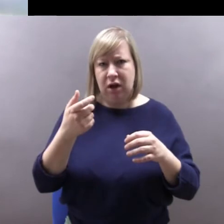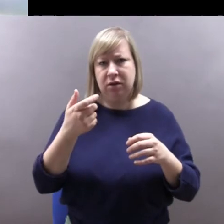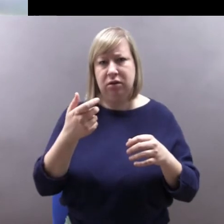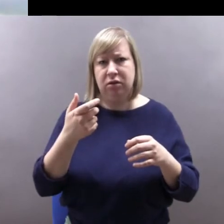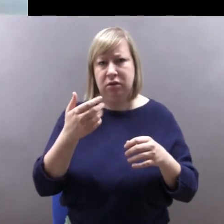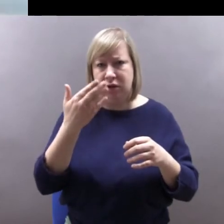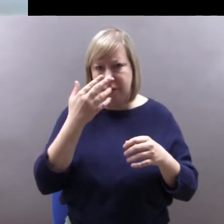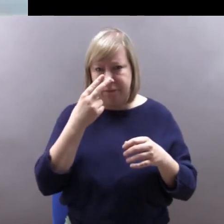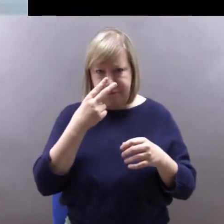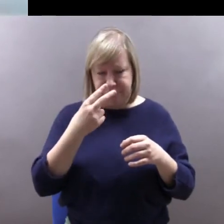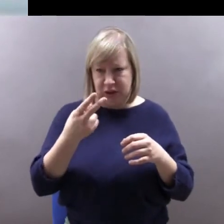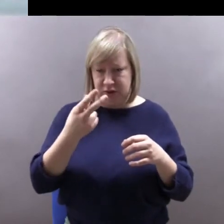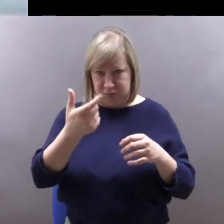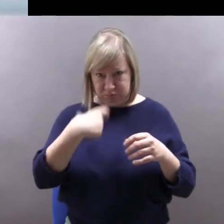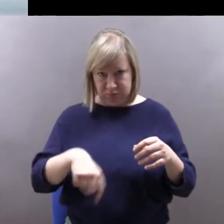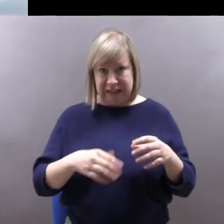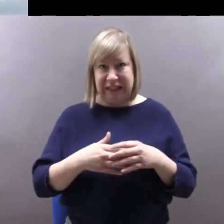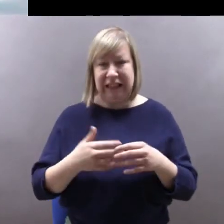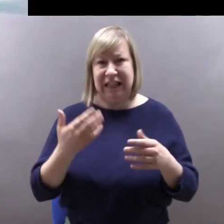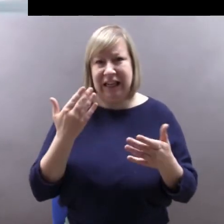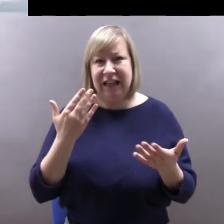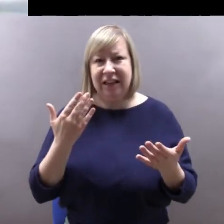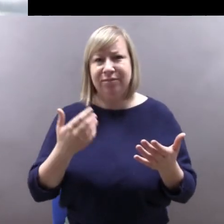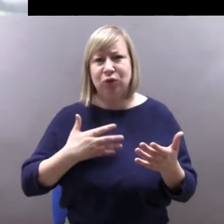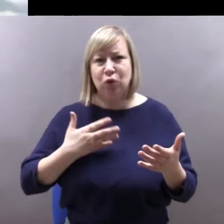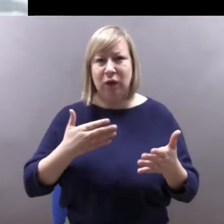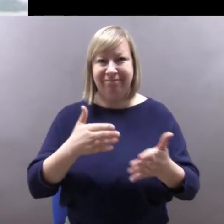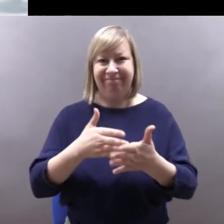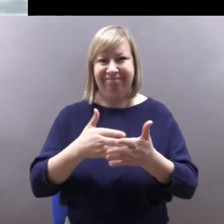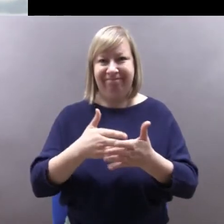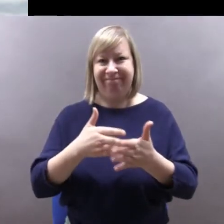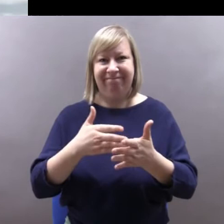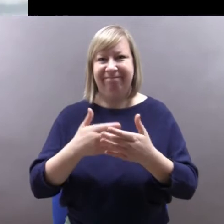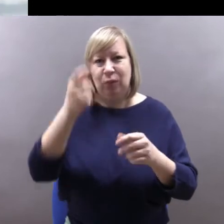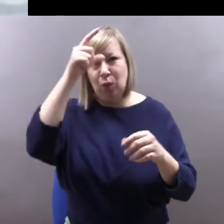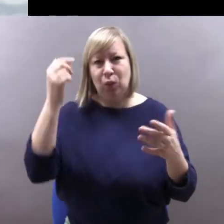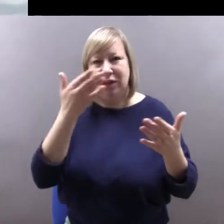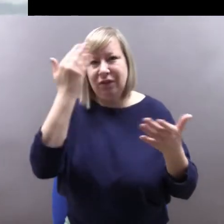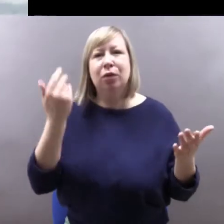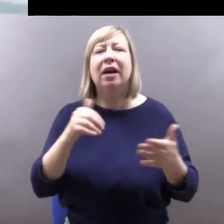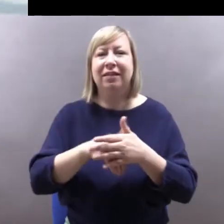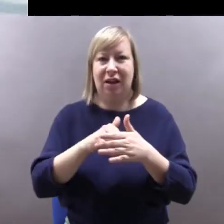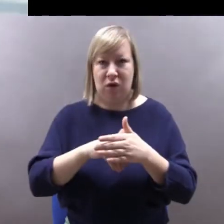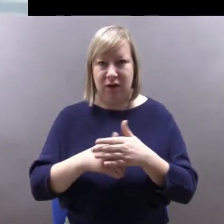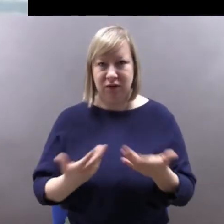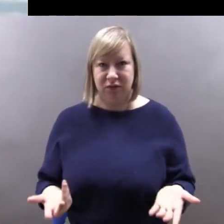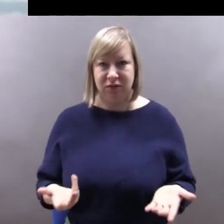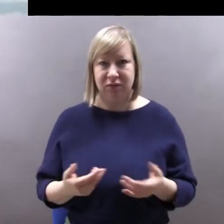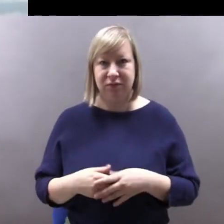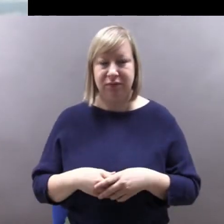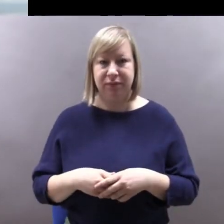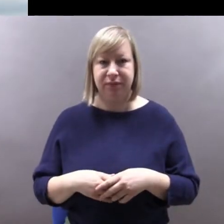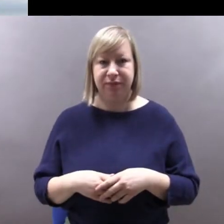to jest opór, jest taka bariera niewidzialna, że nie potrafią i nie wiedzą ludzie, jak